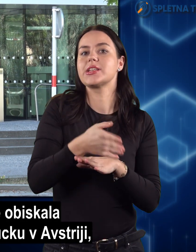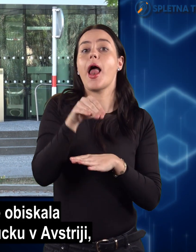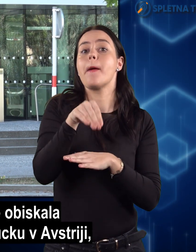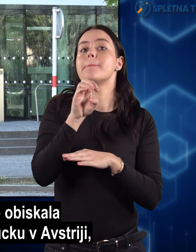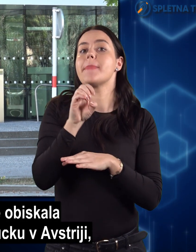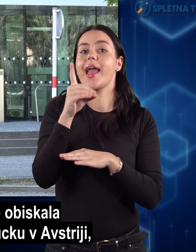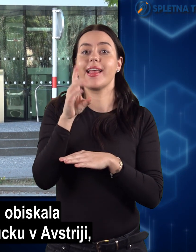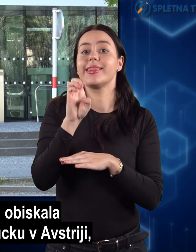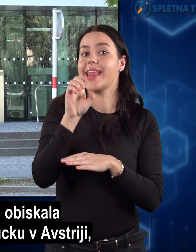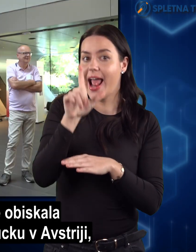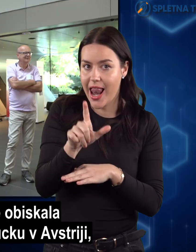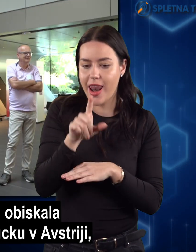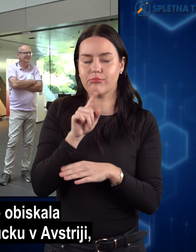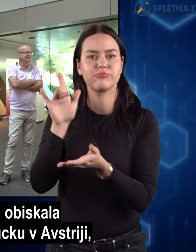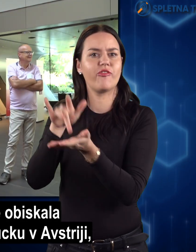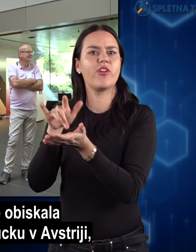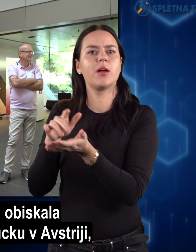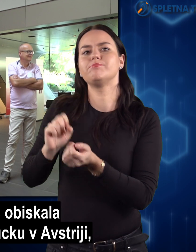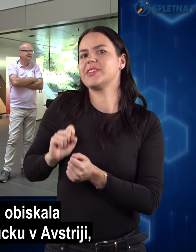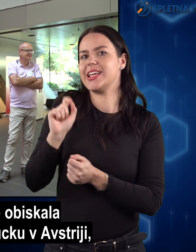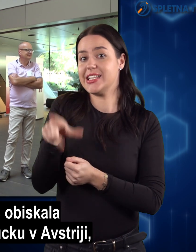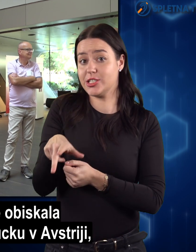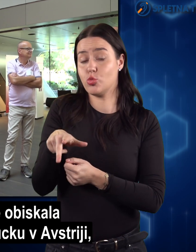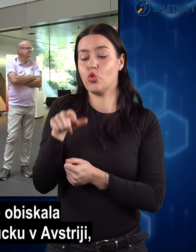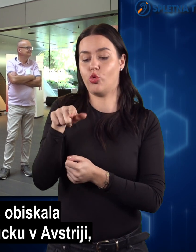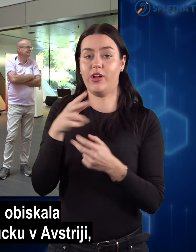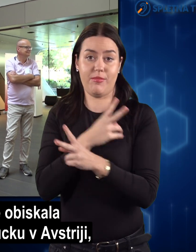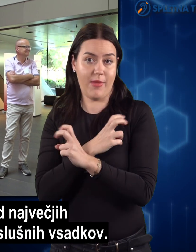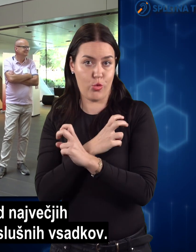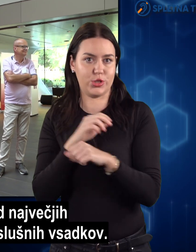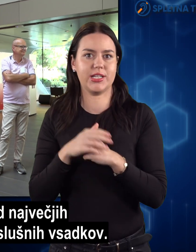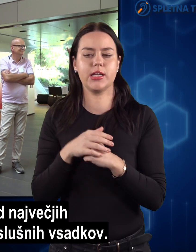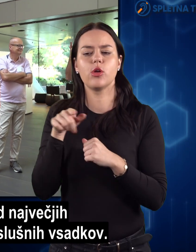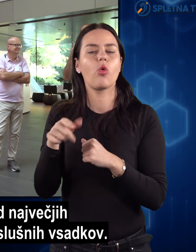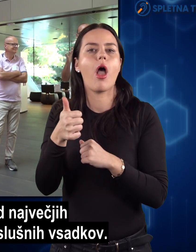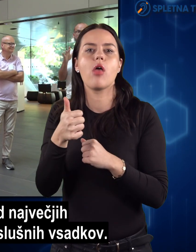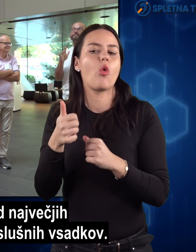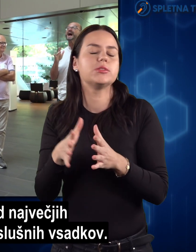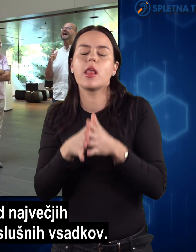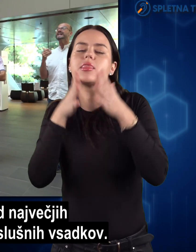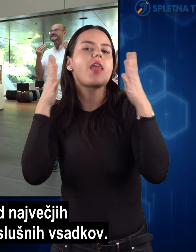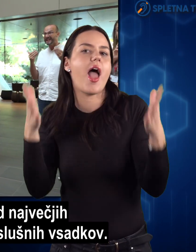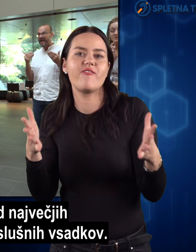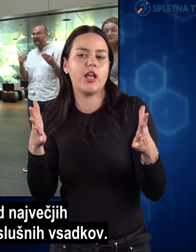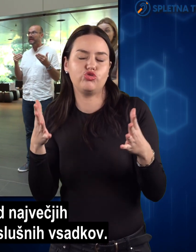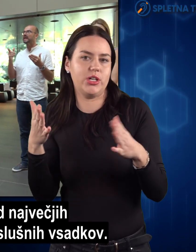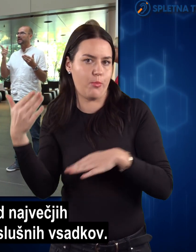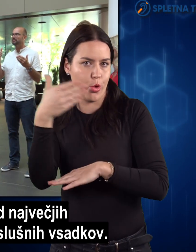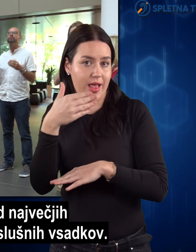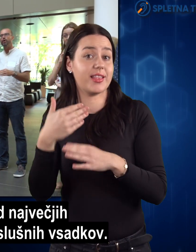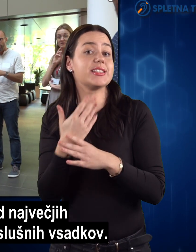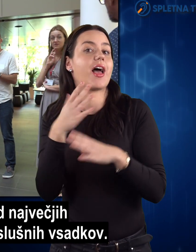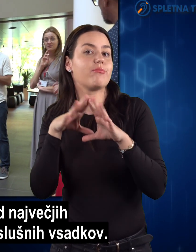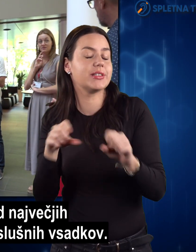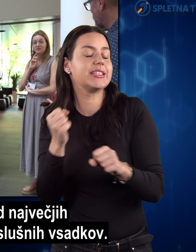Spletna TV je obiskala Med-El v Innsbrucku v Avstriji, ki je eno izmed največjih podjetij za izdelavo slušnih usadkov.